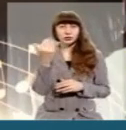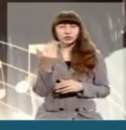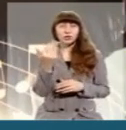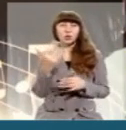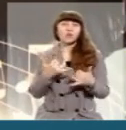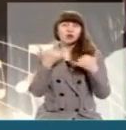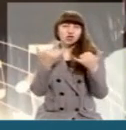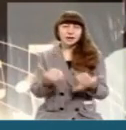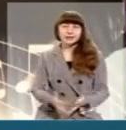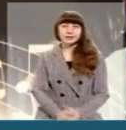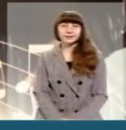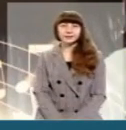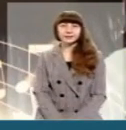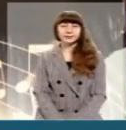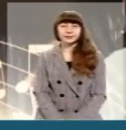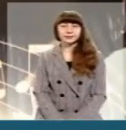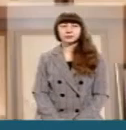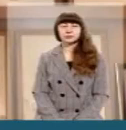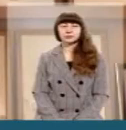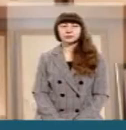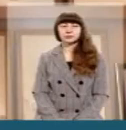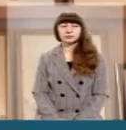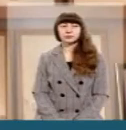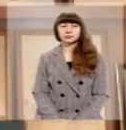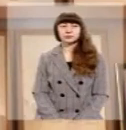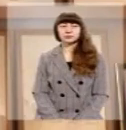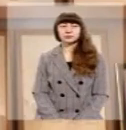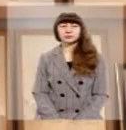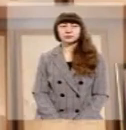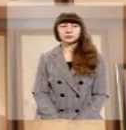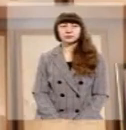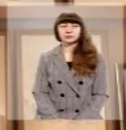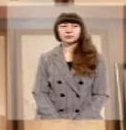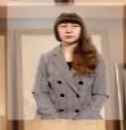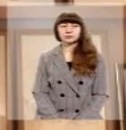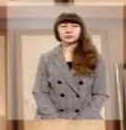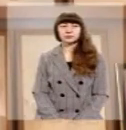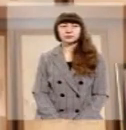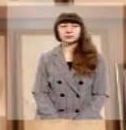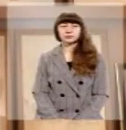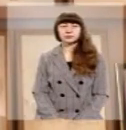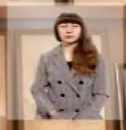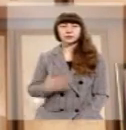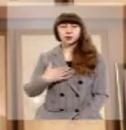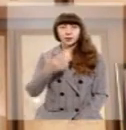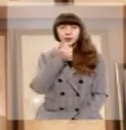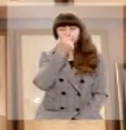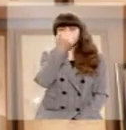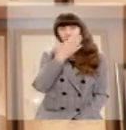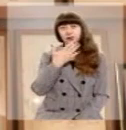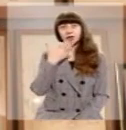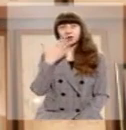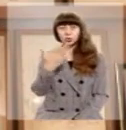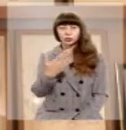қарапайымдылықты, өнерге тән мінезді көреміз. Халқыма қарыздармын, еліме халқыма ризамын. Осындай